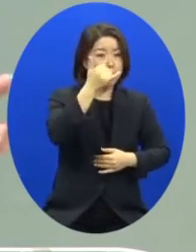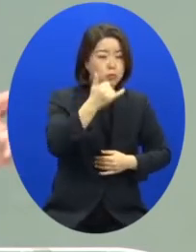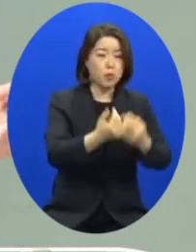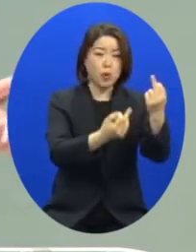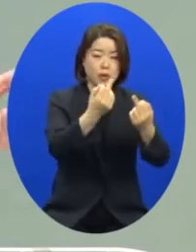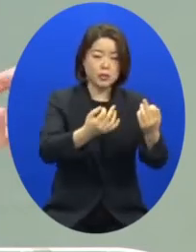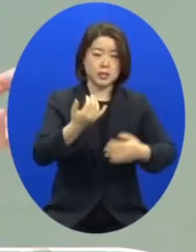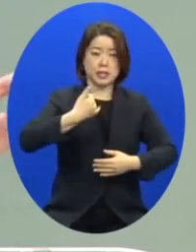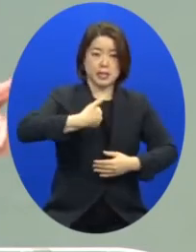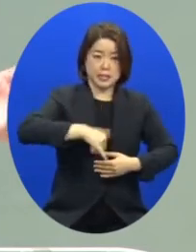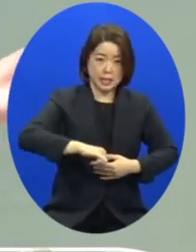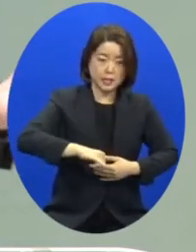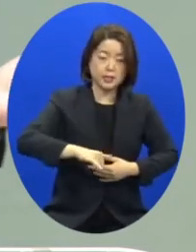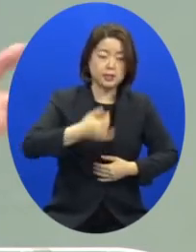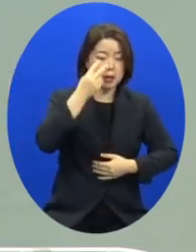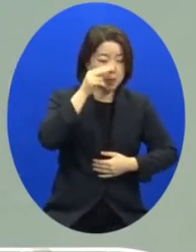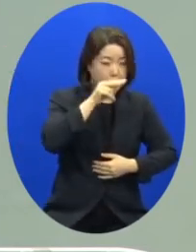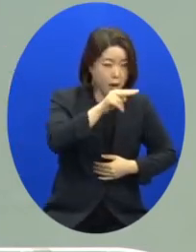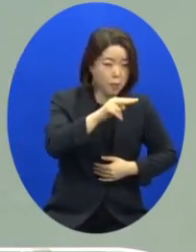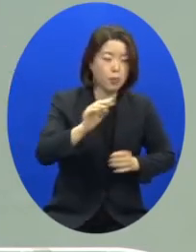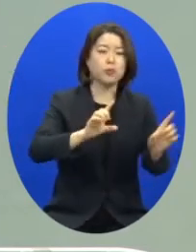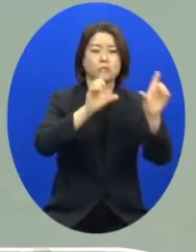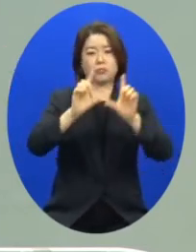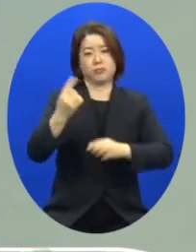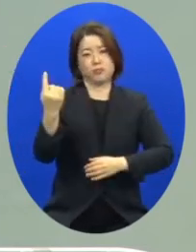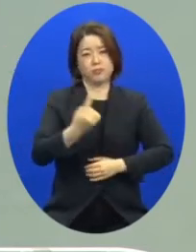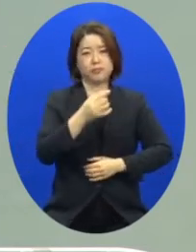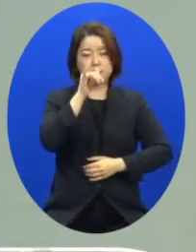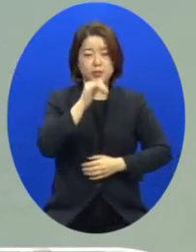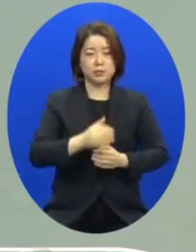자식들을 바라보고 그렇게 살았습니다